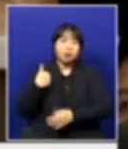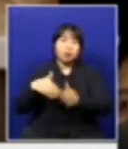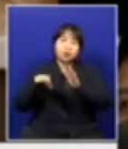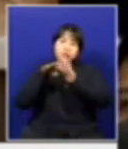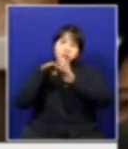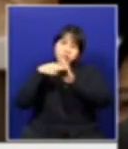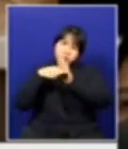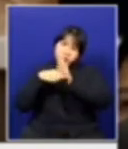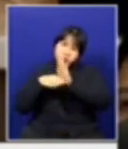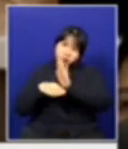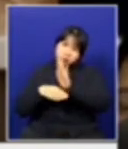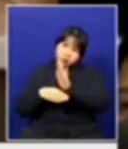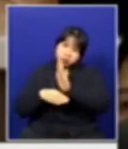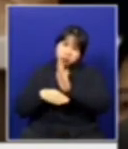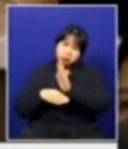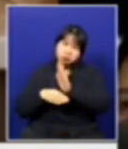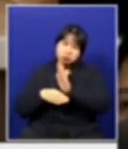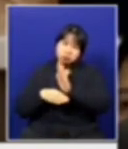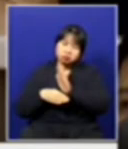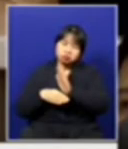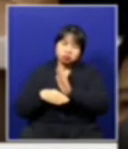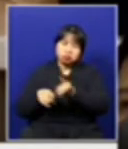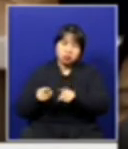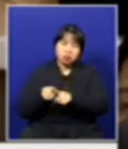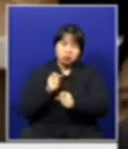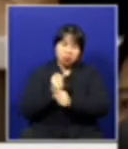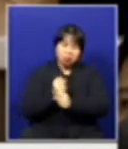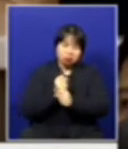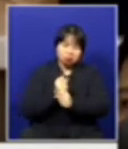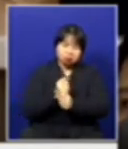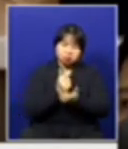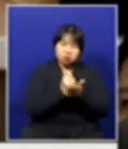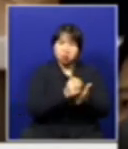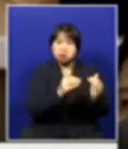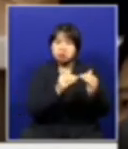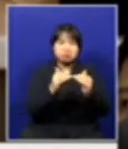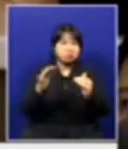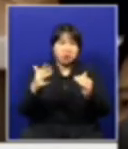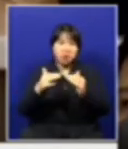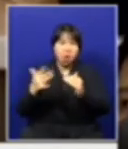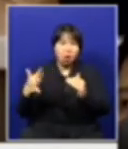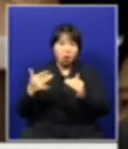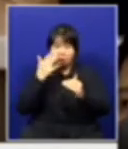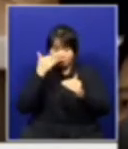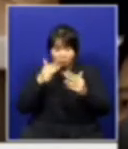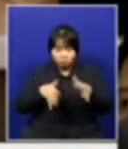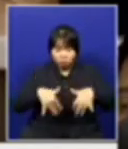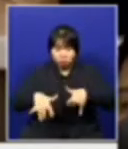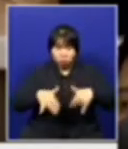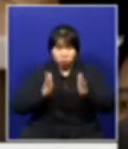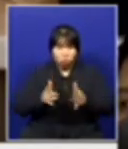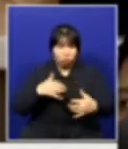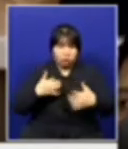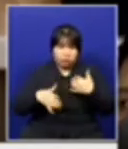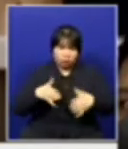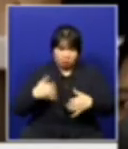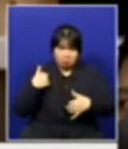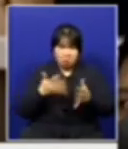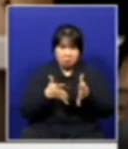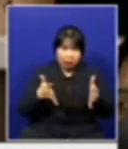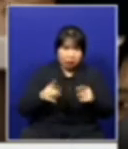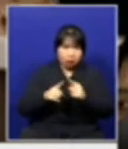งไม่ได้รับการเยียวยาให้ทั่วถึงในส่วนของผู้เดือดร้อนนะฮะในส่วน